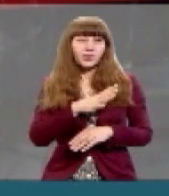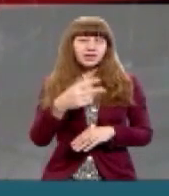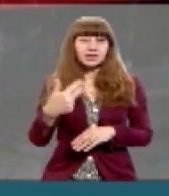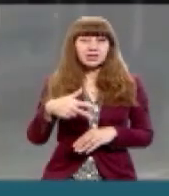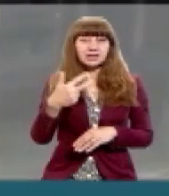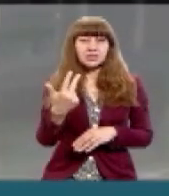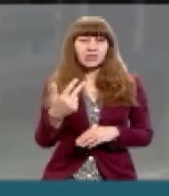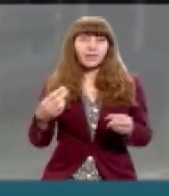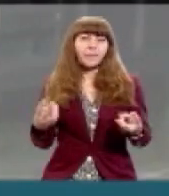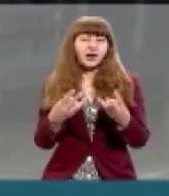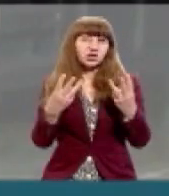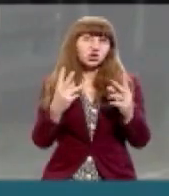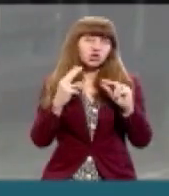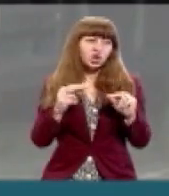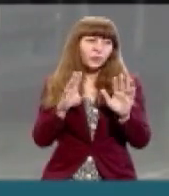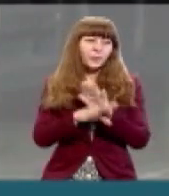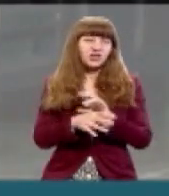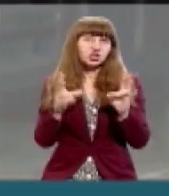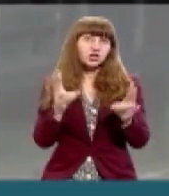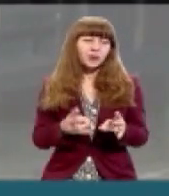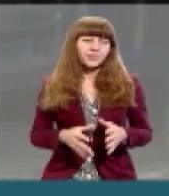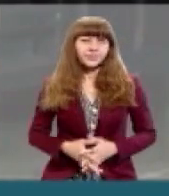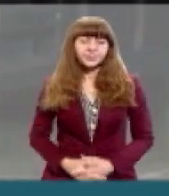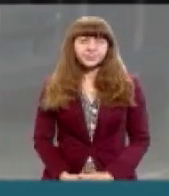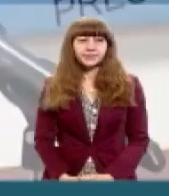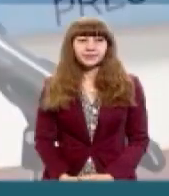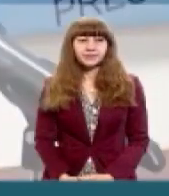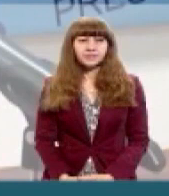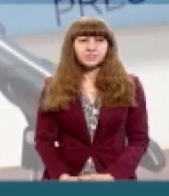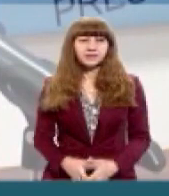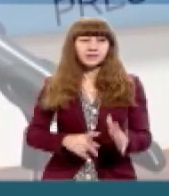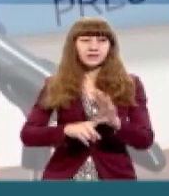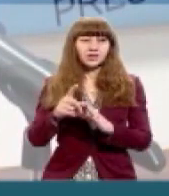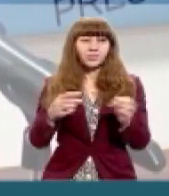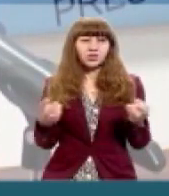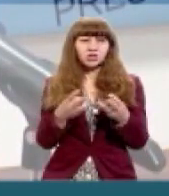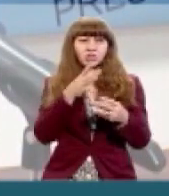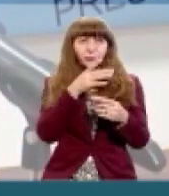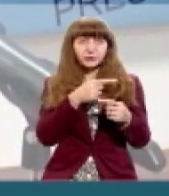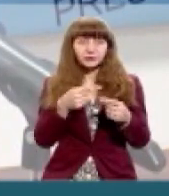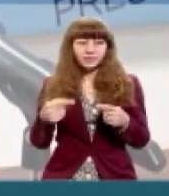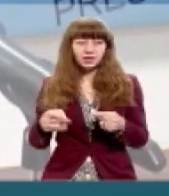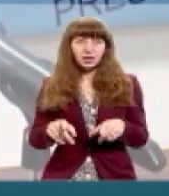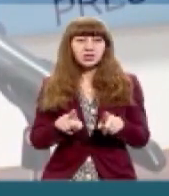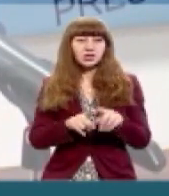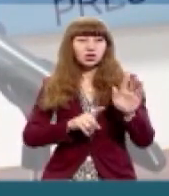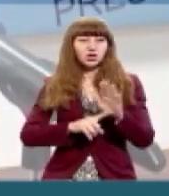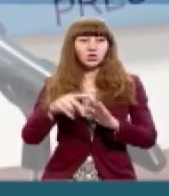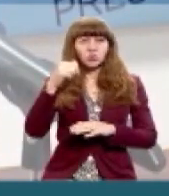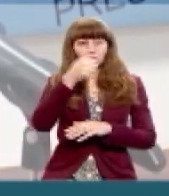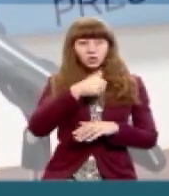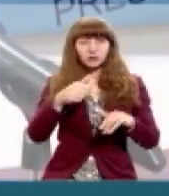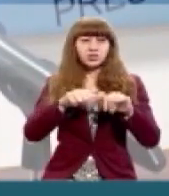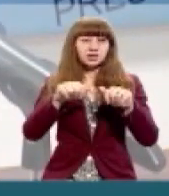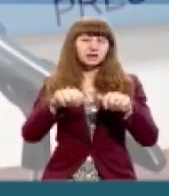33 пожара. К счастью, обошлось без жертв, пострадавших не зарегистрировано. С начала пожароопасного периода, а также с начала года